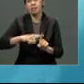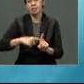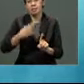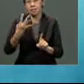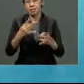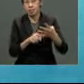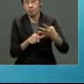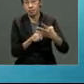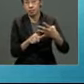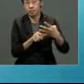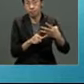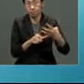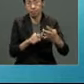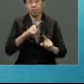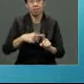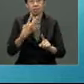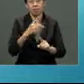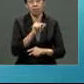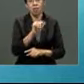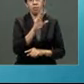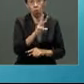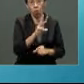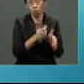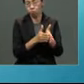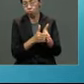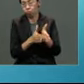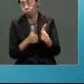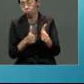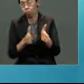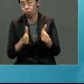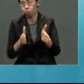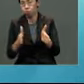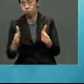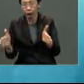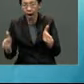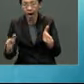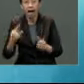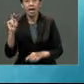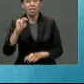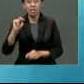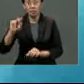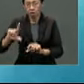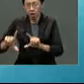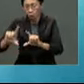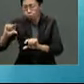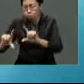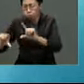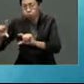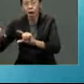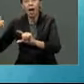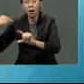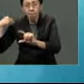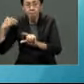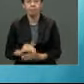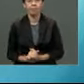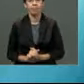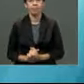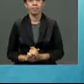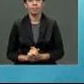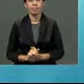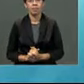ษายนนะครับ26เมษายนเป็นต้นมาเนี่ยจะเห็นแต่แท่งสีน้ำเงินนี้มาตลอดเลยนะครับจนกระทั่งถึงตอนนี้น